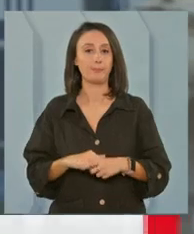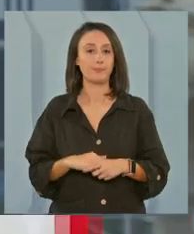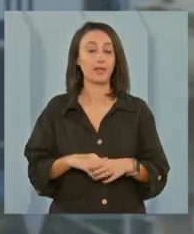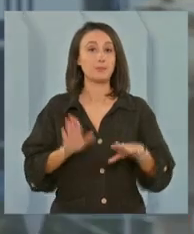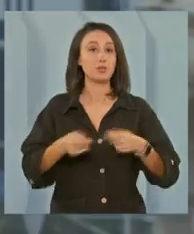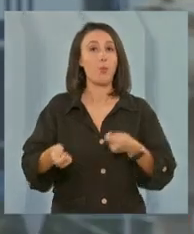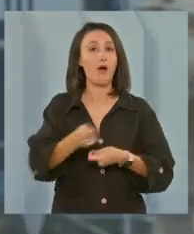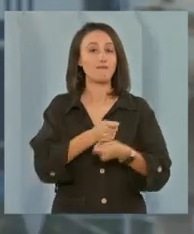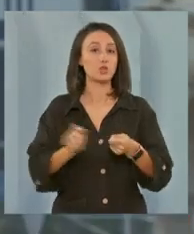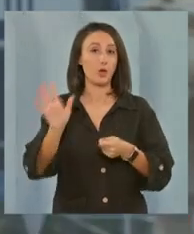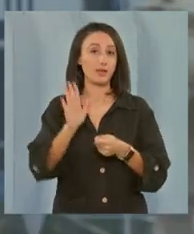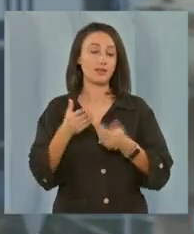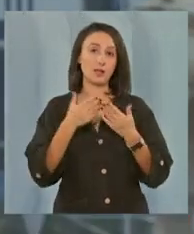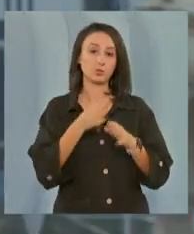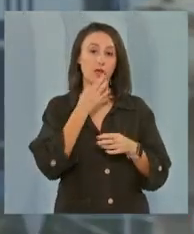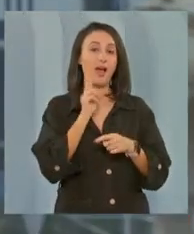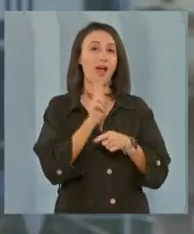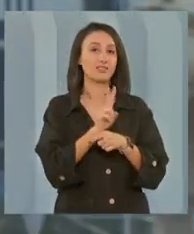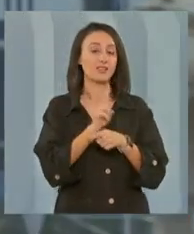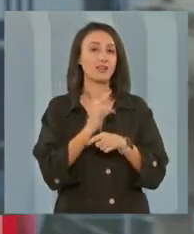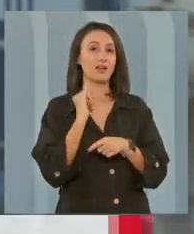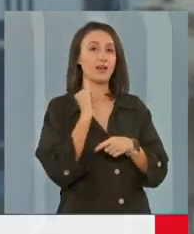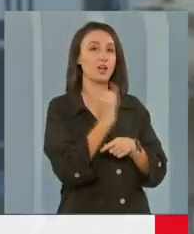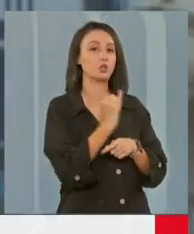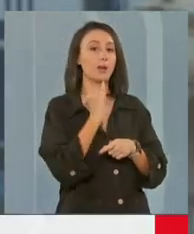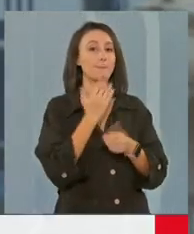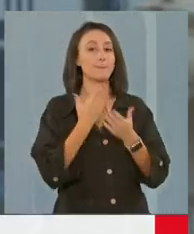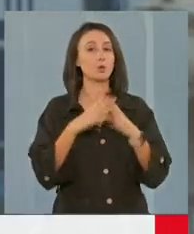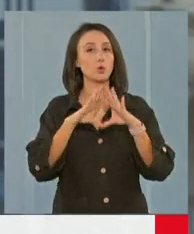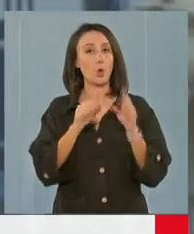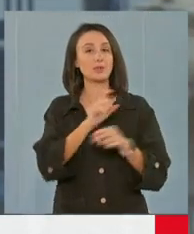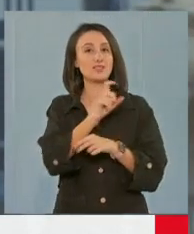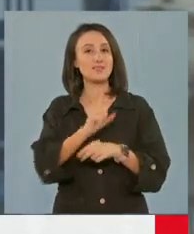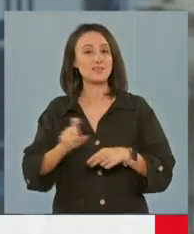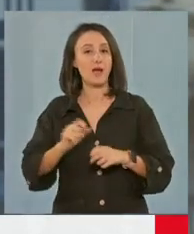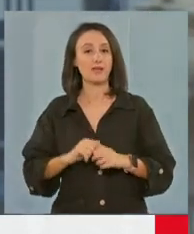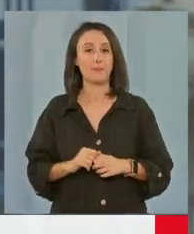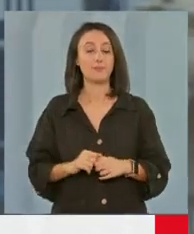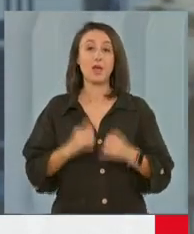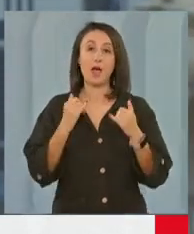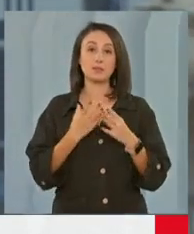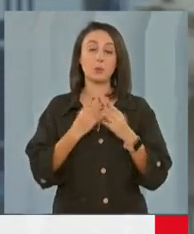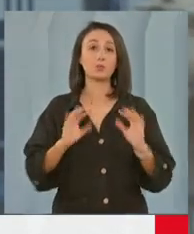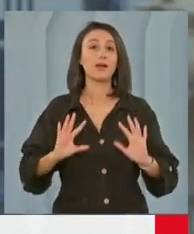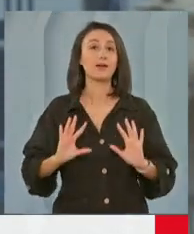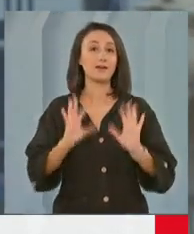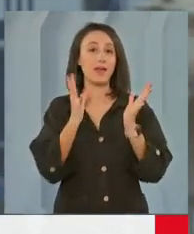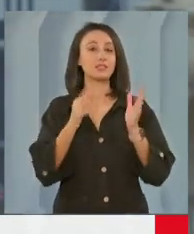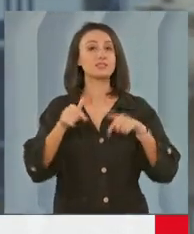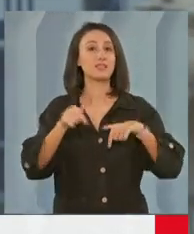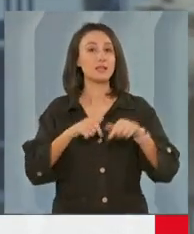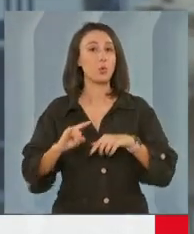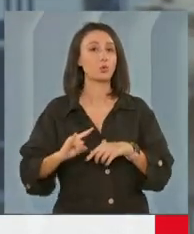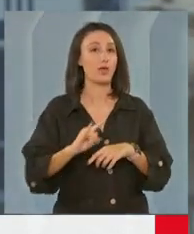Ministerul Afacerilor Externe a emis o atenționare de călătorie pentru românii care merg în Italia. Astăzi au loc mai multe greve în transportul